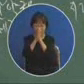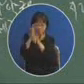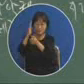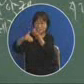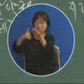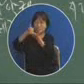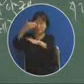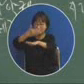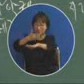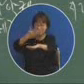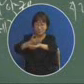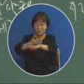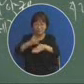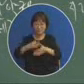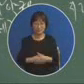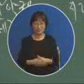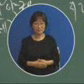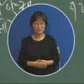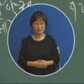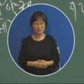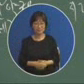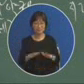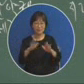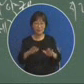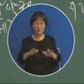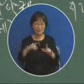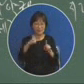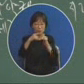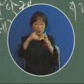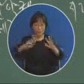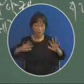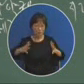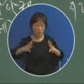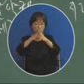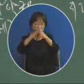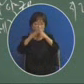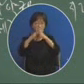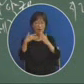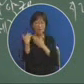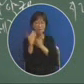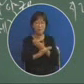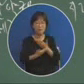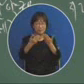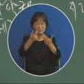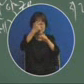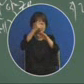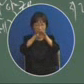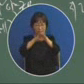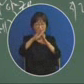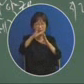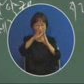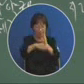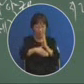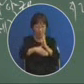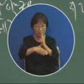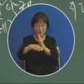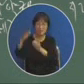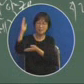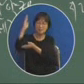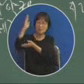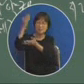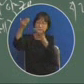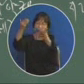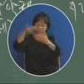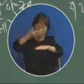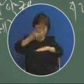thank you. 오늘 성전 건축 헌신 예배로 말씀 듣게 되니 감사를 드립니다. We thank you for allowing us to listen